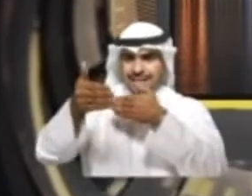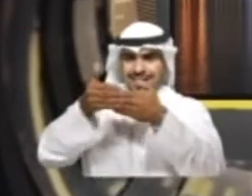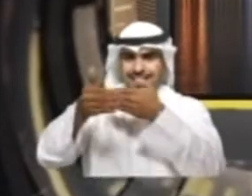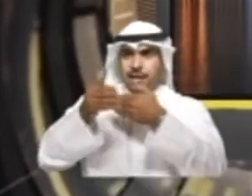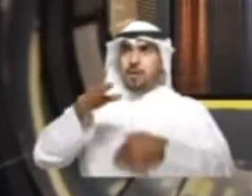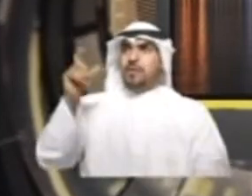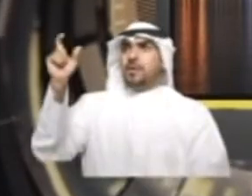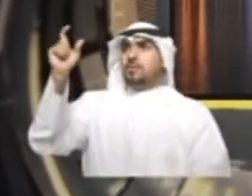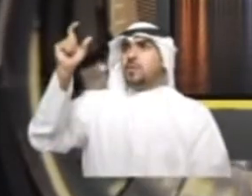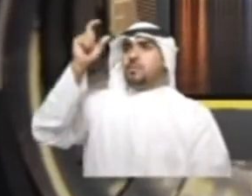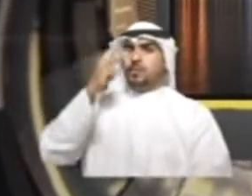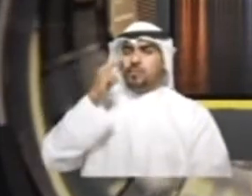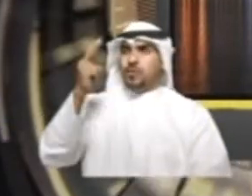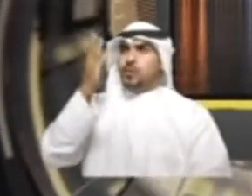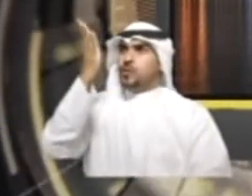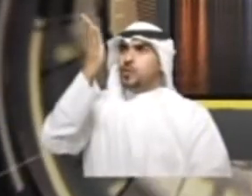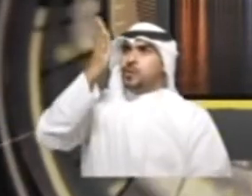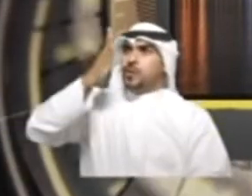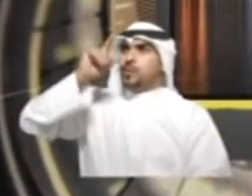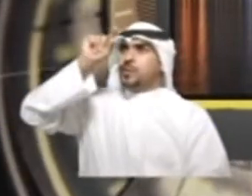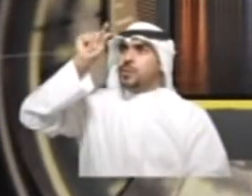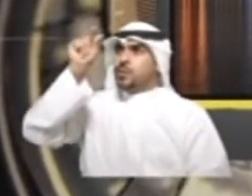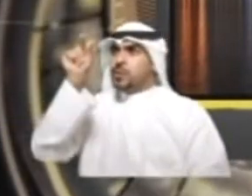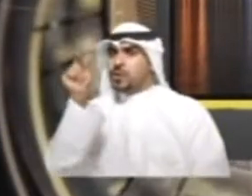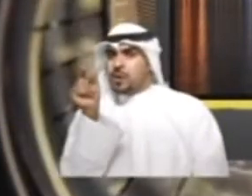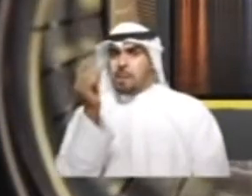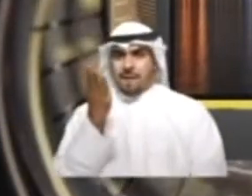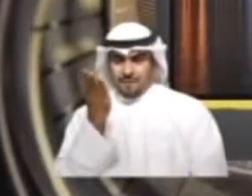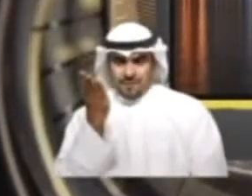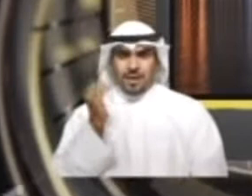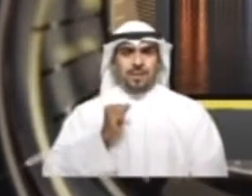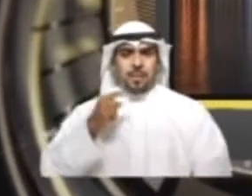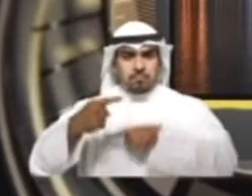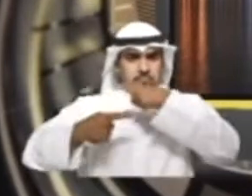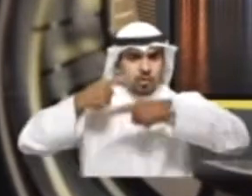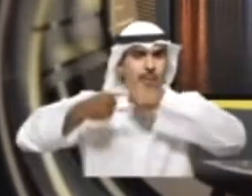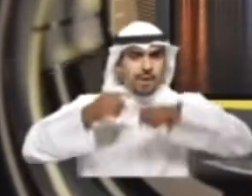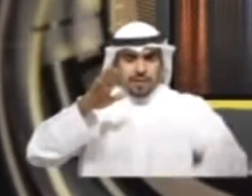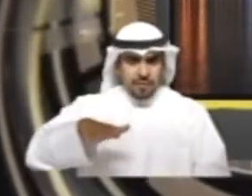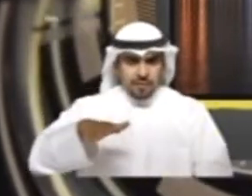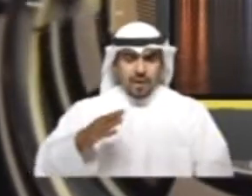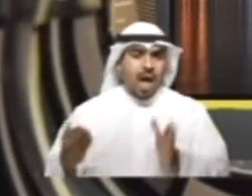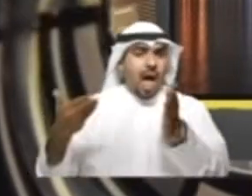ربع القمر. حاليا ربع القمر مختفي في ظل الأرض، وراح تستمر ويانا الظاهرة هذه حتى الساعة